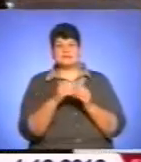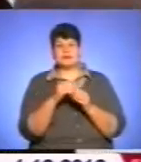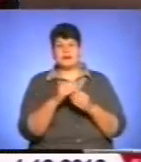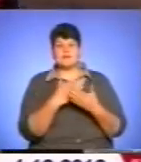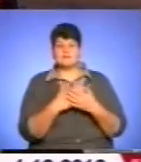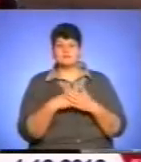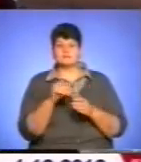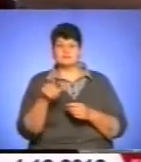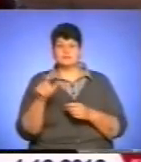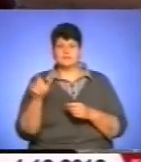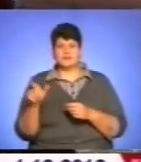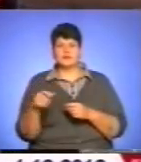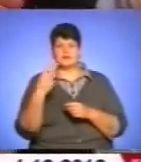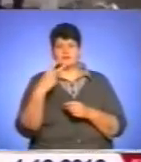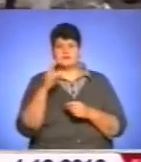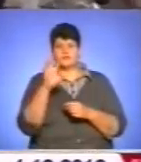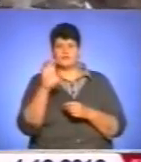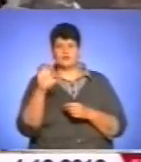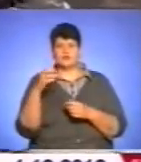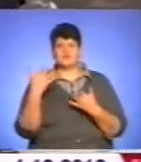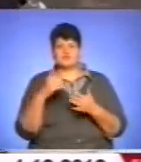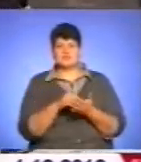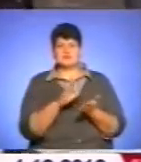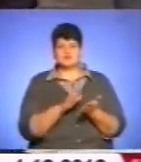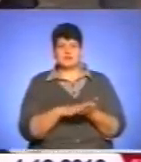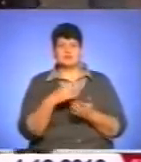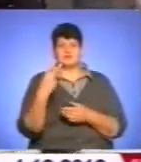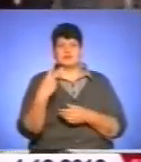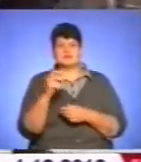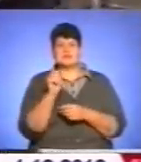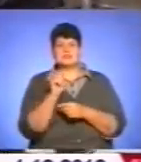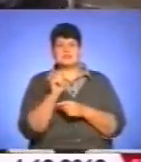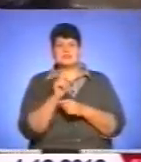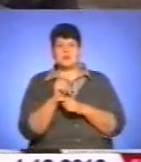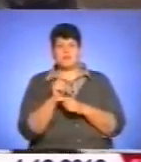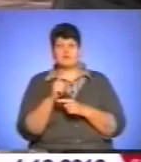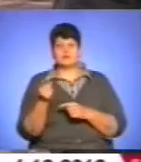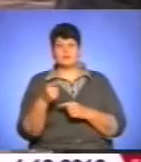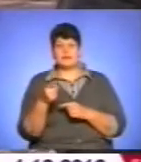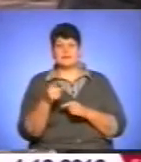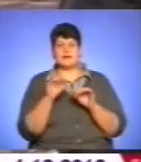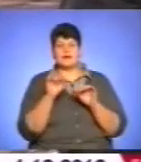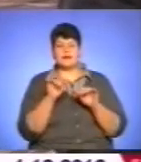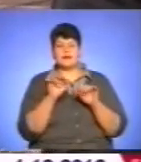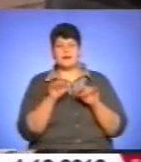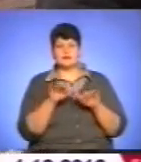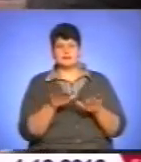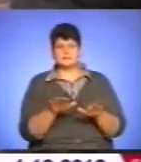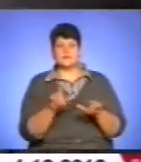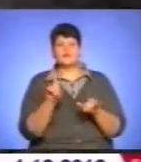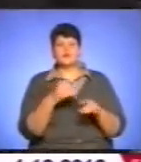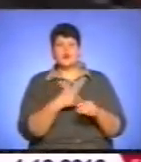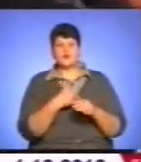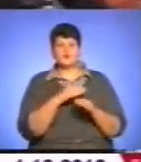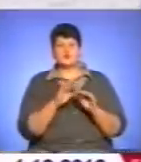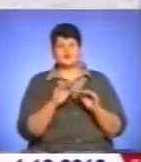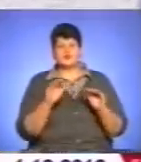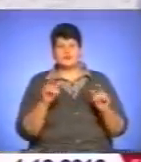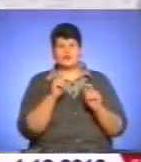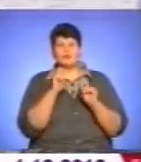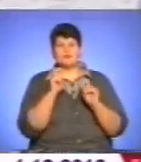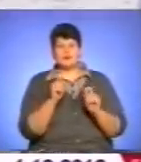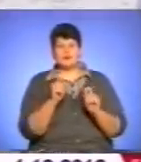20 фотографів і вже зареєстровано 20 замовлень тернополян на акційну фотосесію. Що хочуть маляти у подарунок від Святого